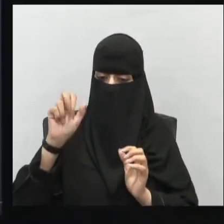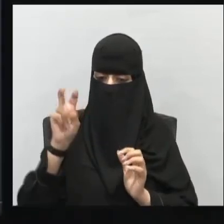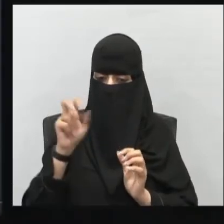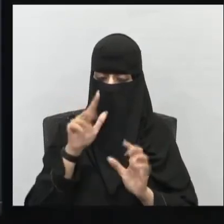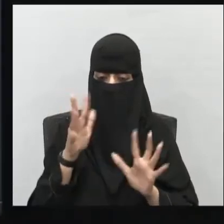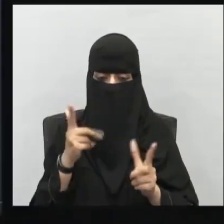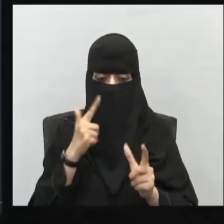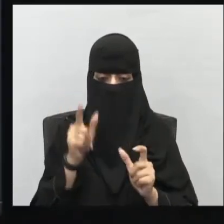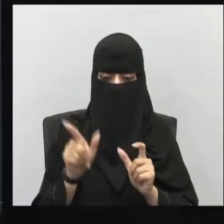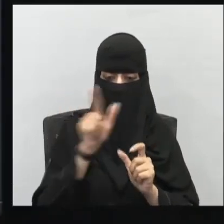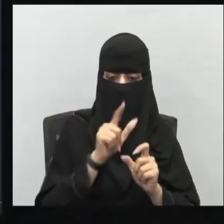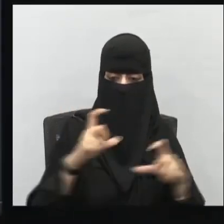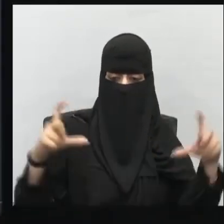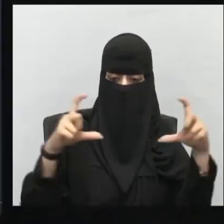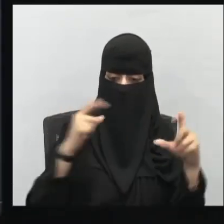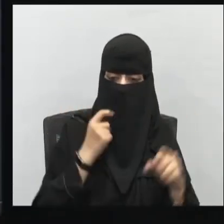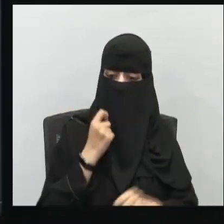هل هي نكرة،